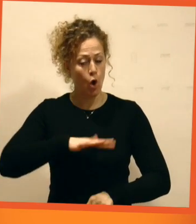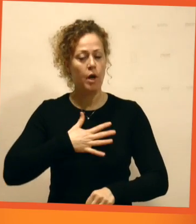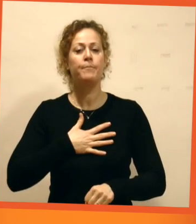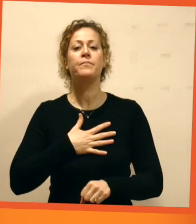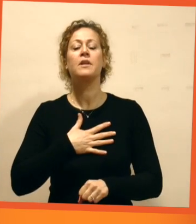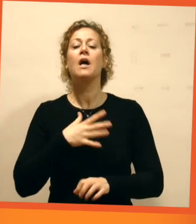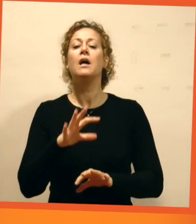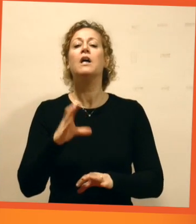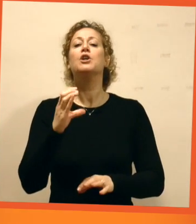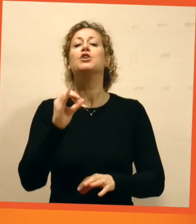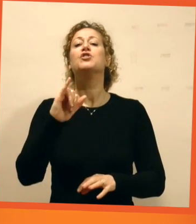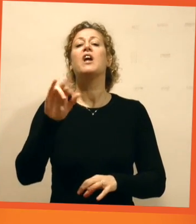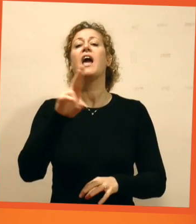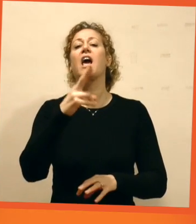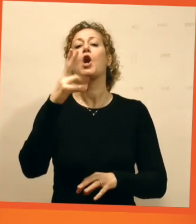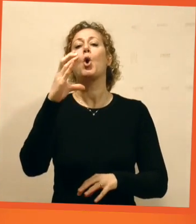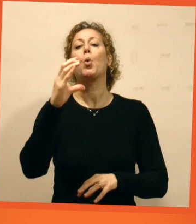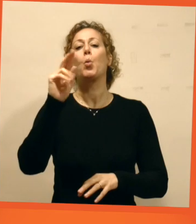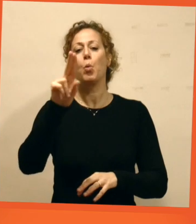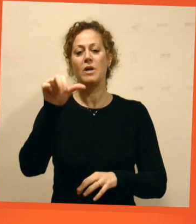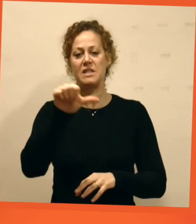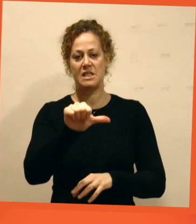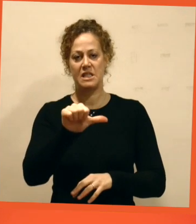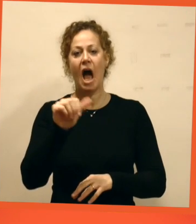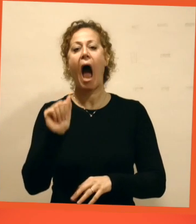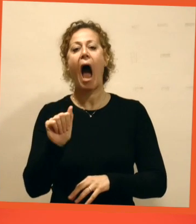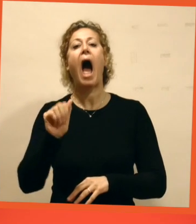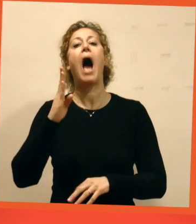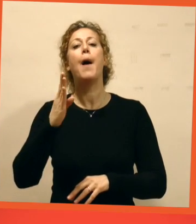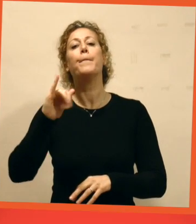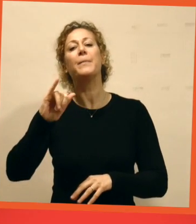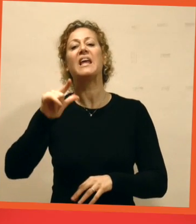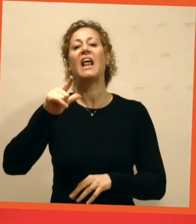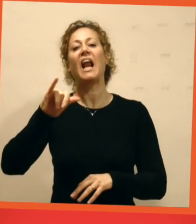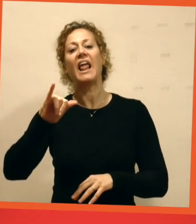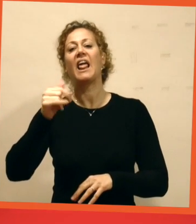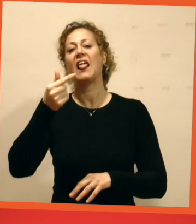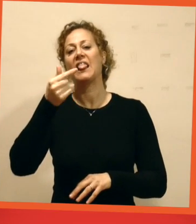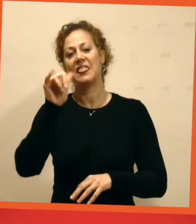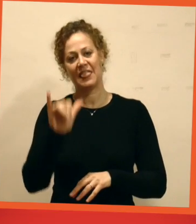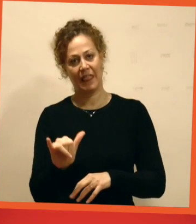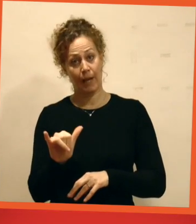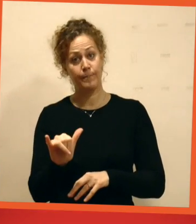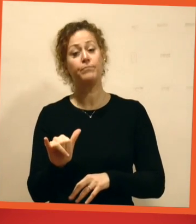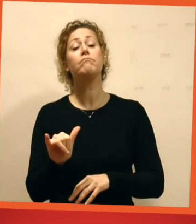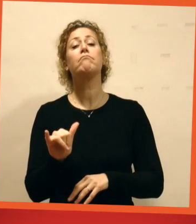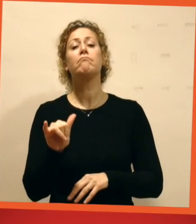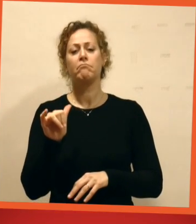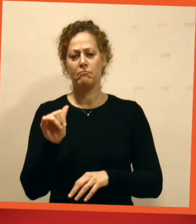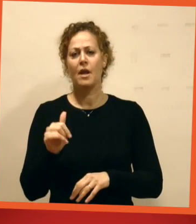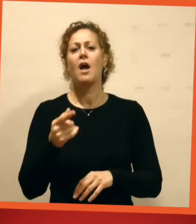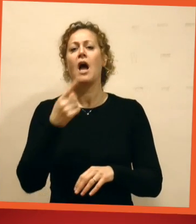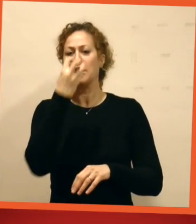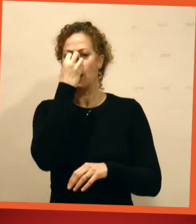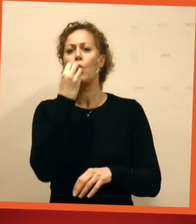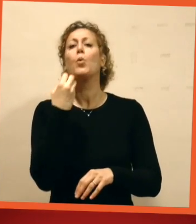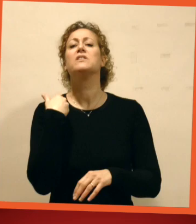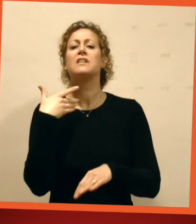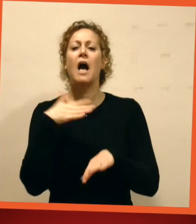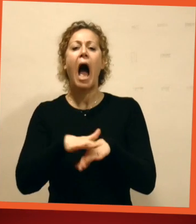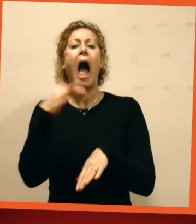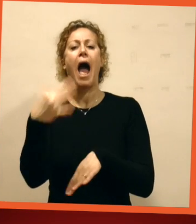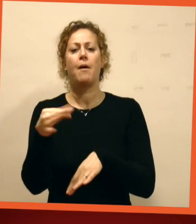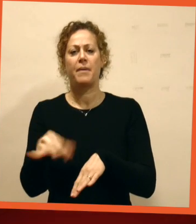Circus Ability, il nome dice subito, il circo e l'abilità. L'abilità perché noi prendiamo